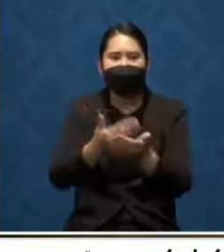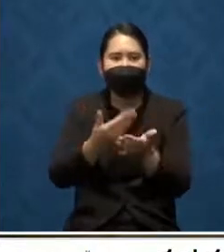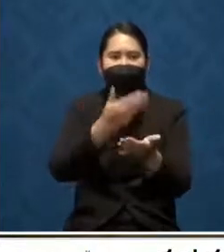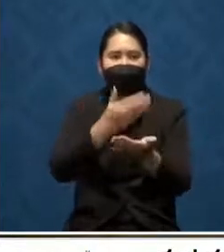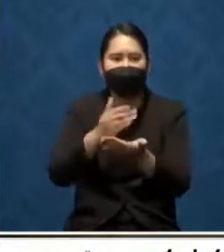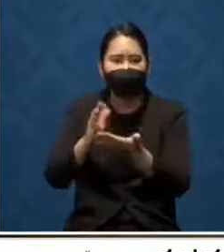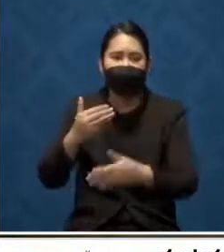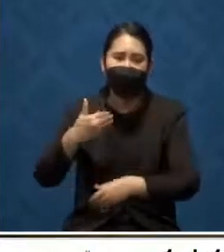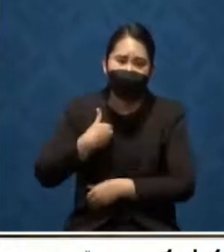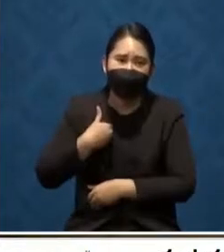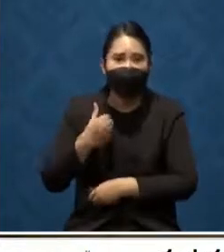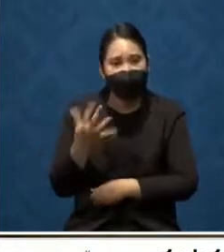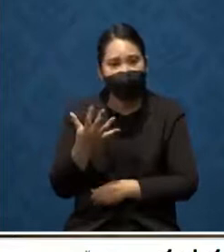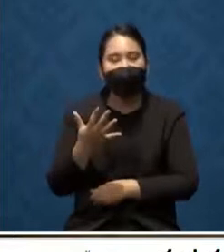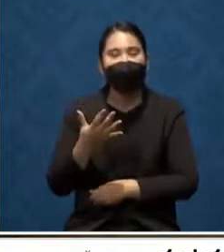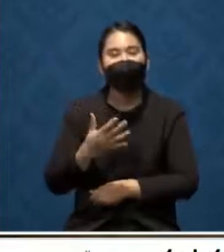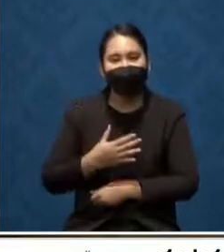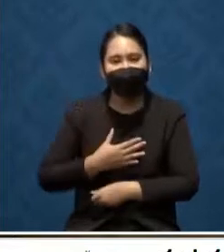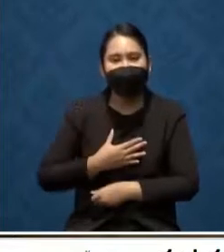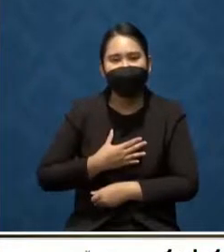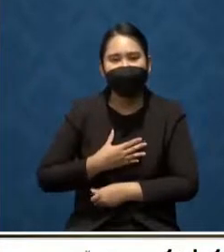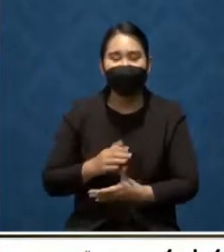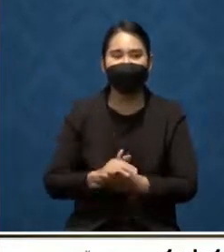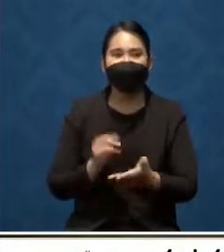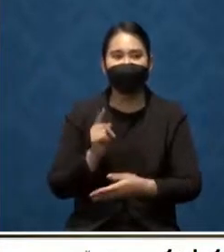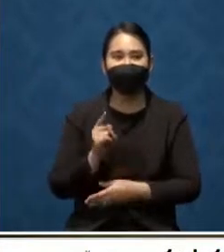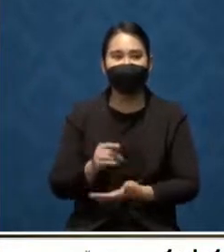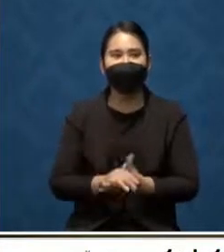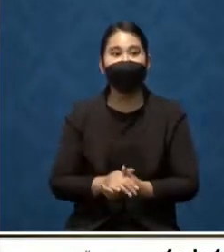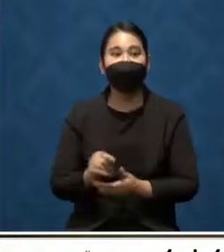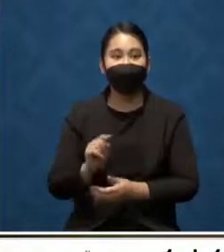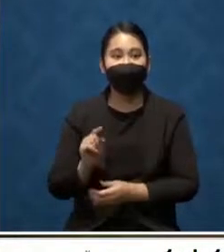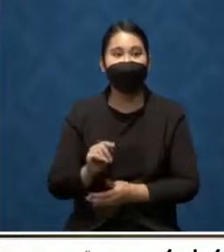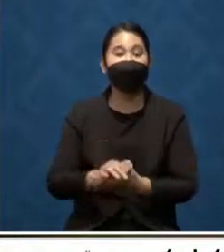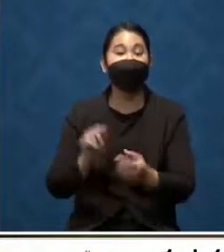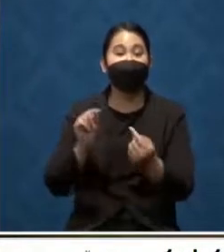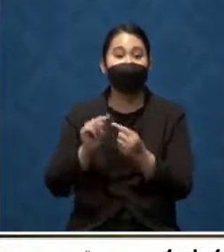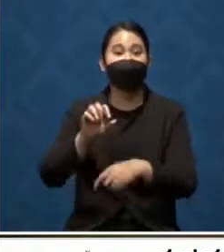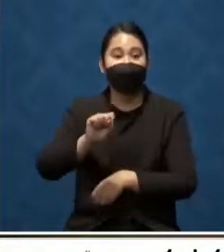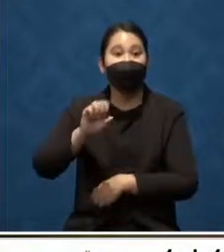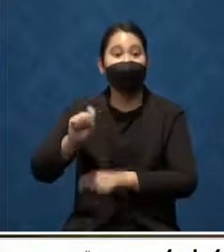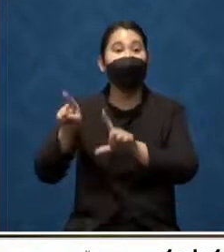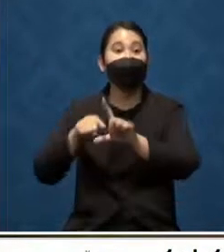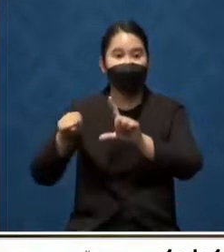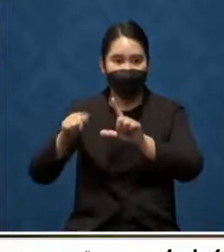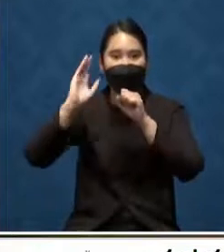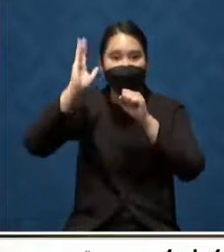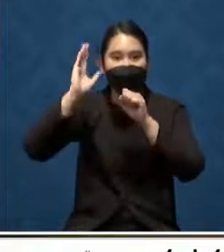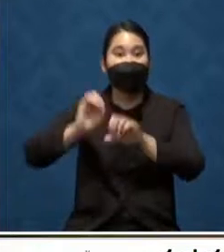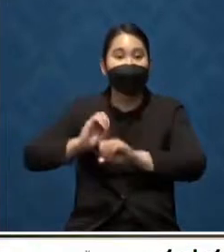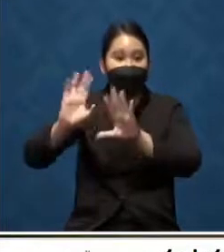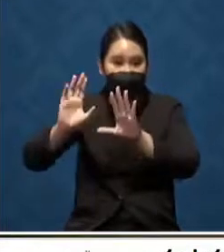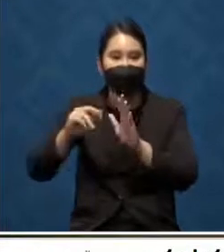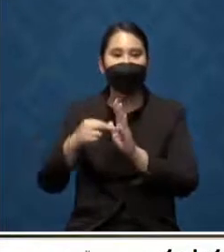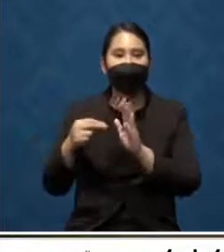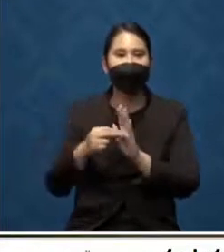patteterซึ่งตรนี้ สองร่างผิธปิิ์ ได้ระบไว้ชดเจ,ได้มี